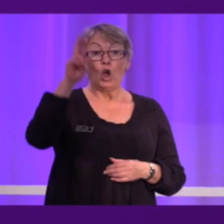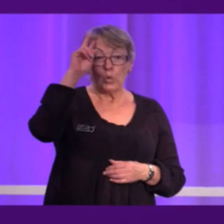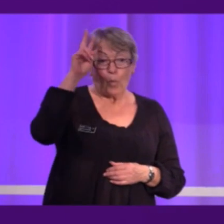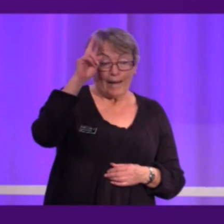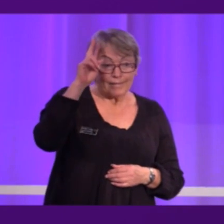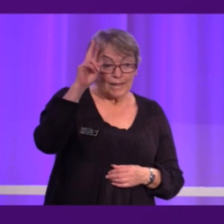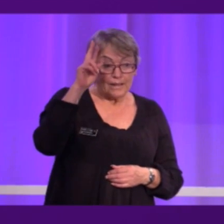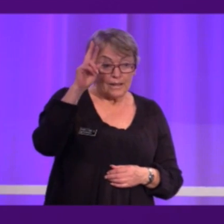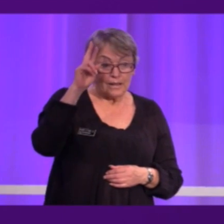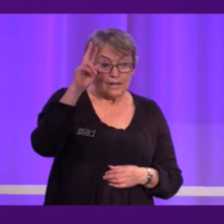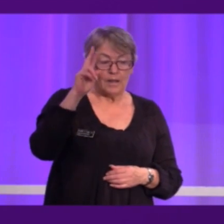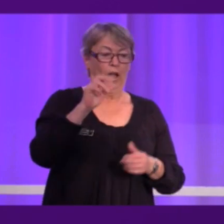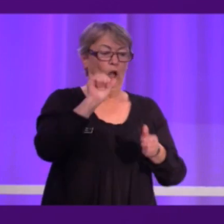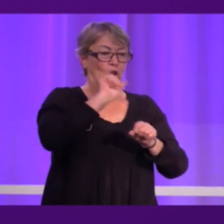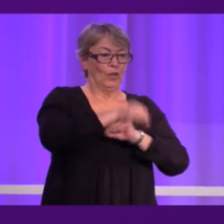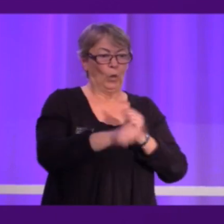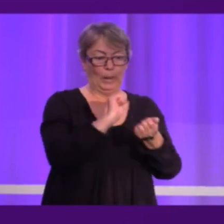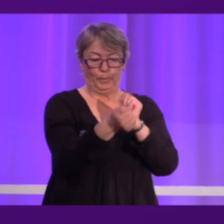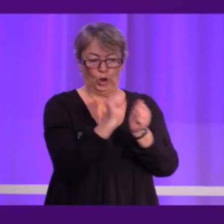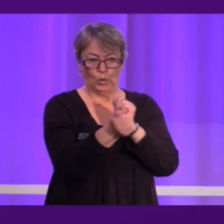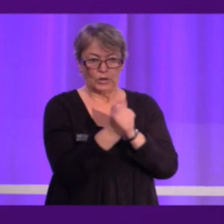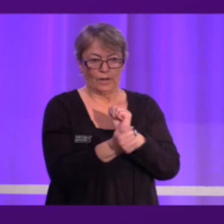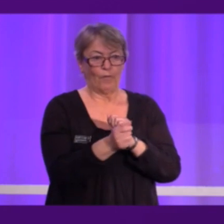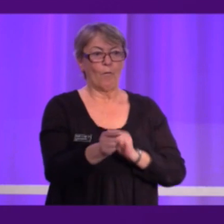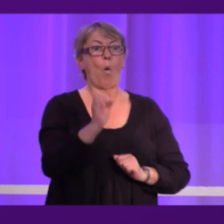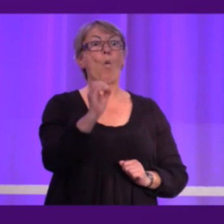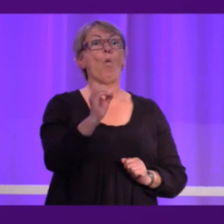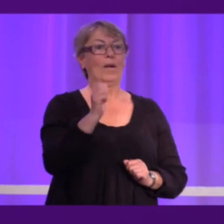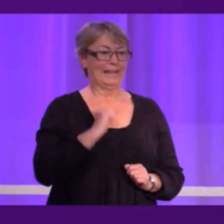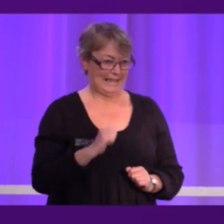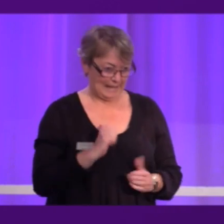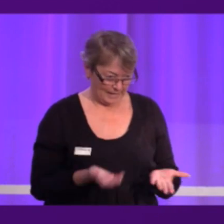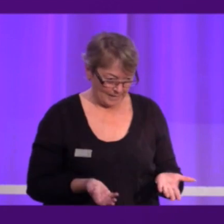toaletterna fick byggas om för de var otillgängliga.